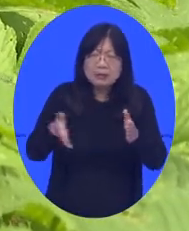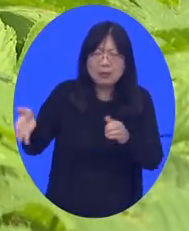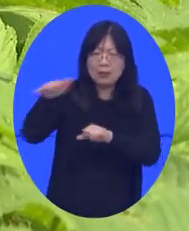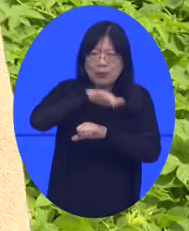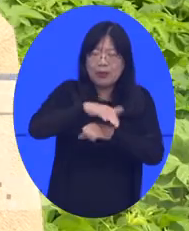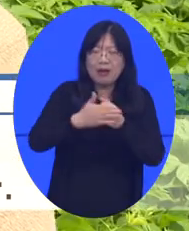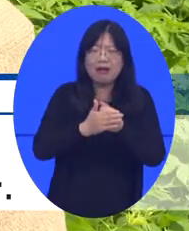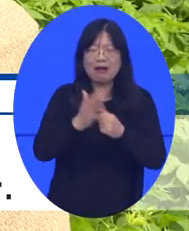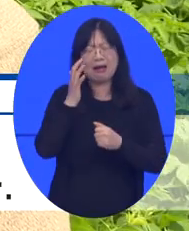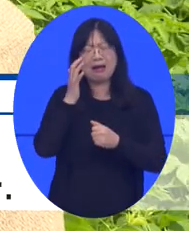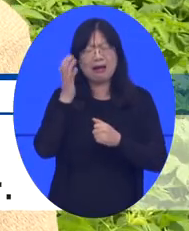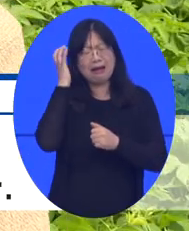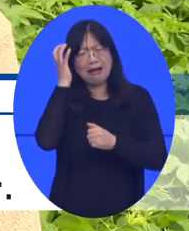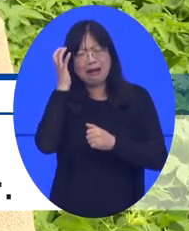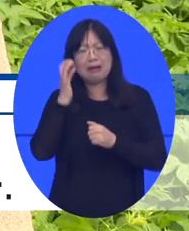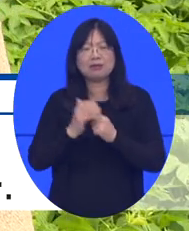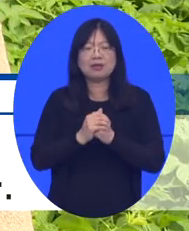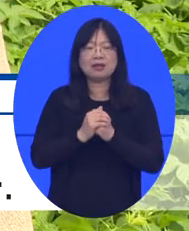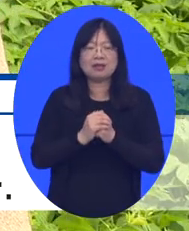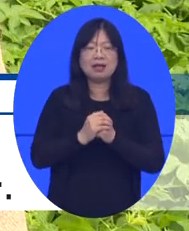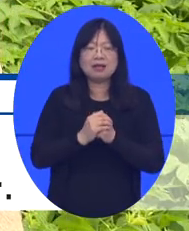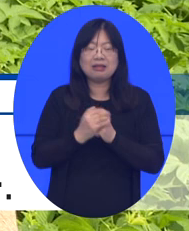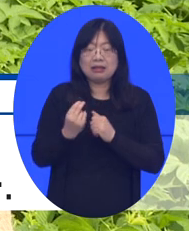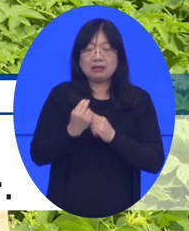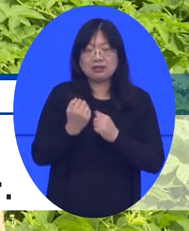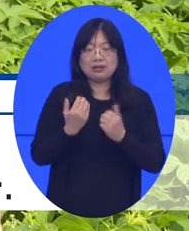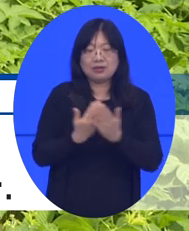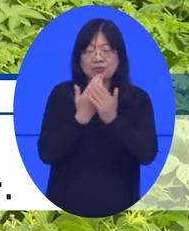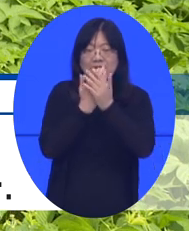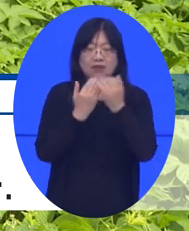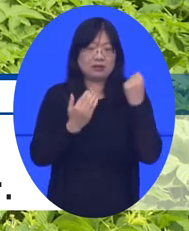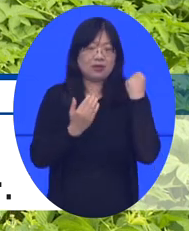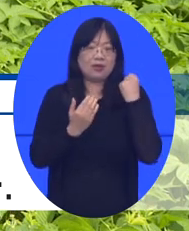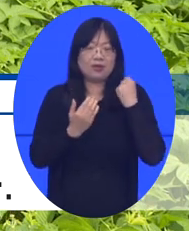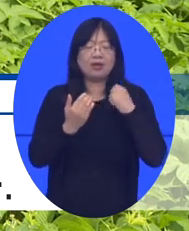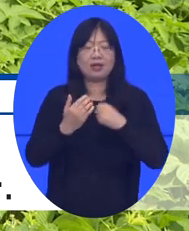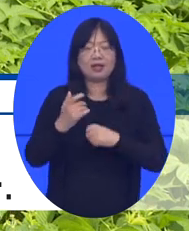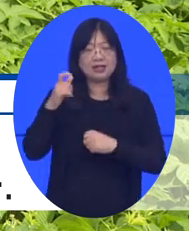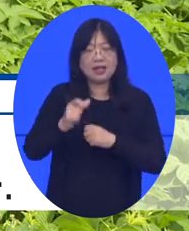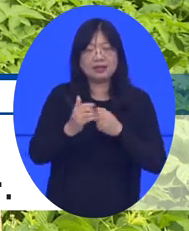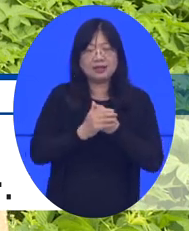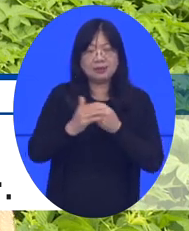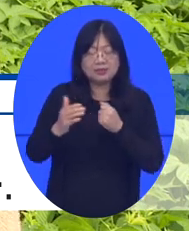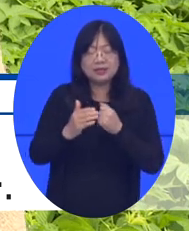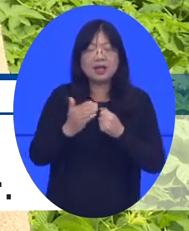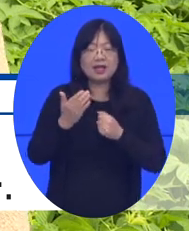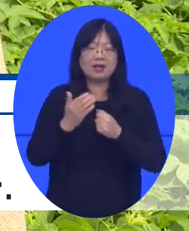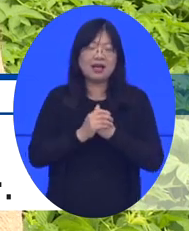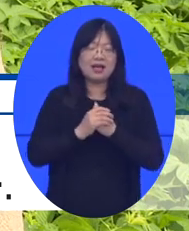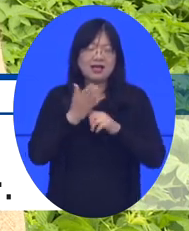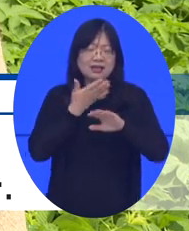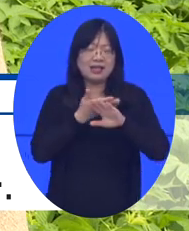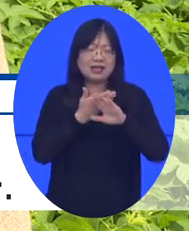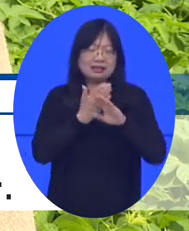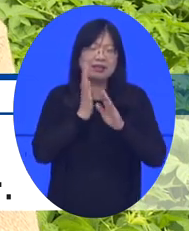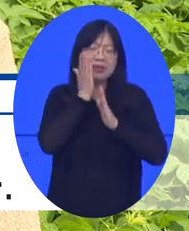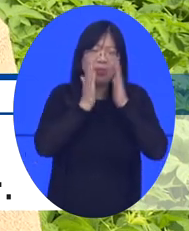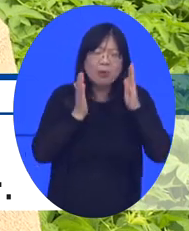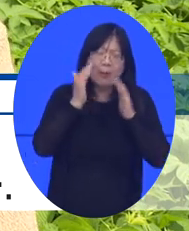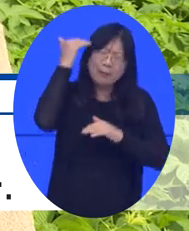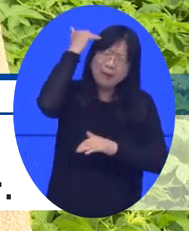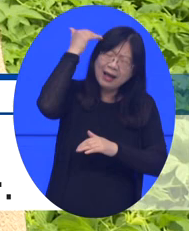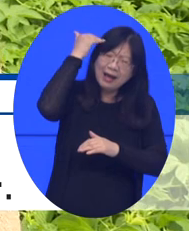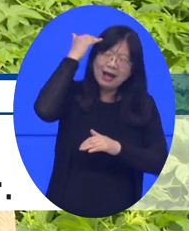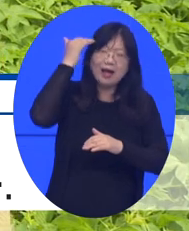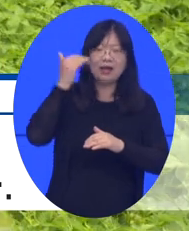있습니다. 워낙 생장력이 좋아가지고 여기저기 다 식물들을 덮고 자라서 다른 식물들이 생장을